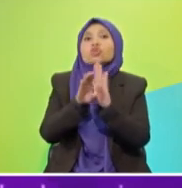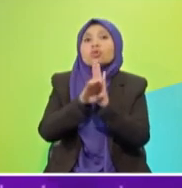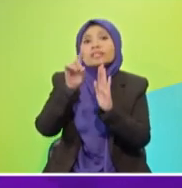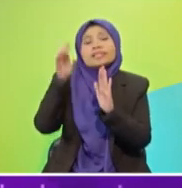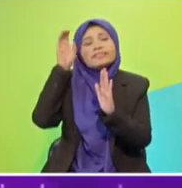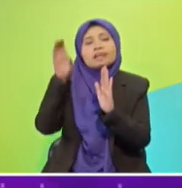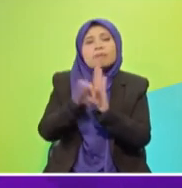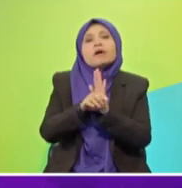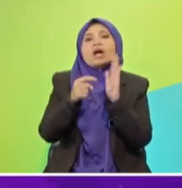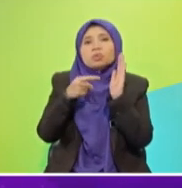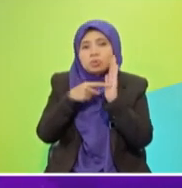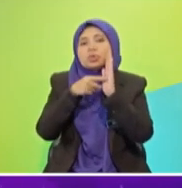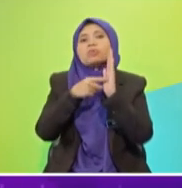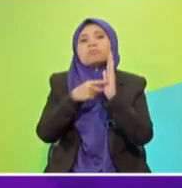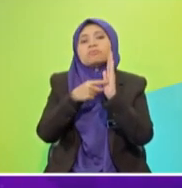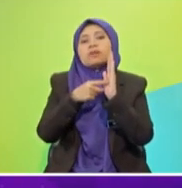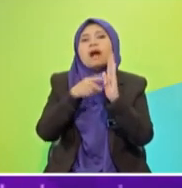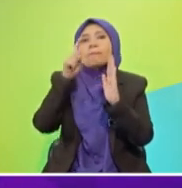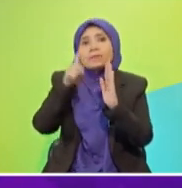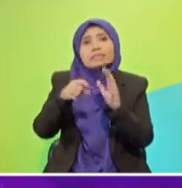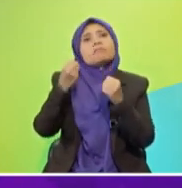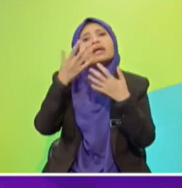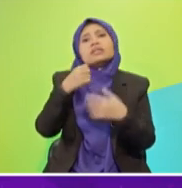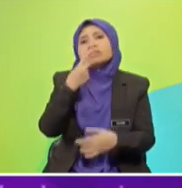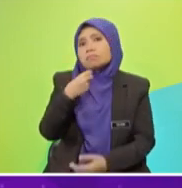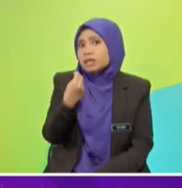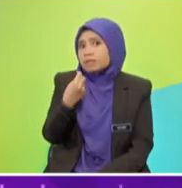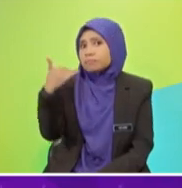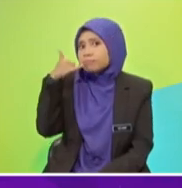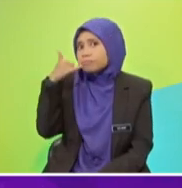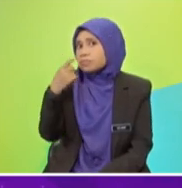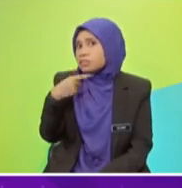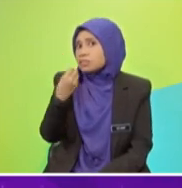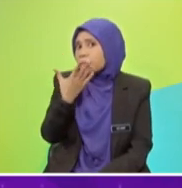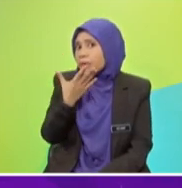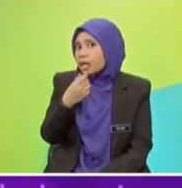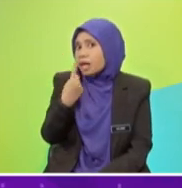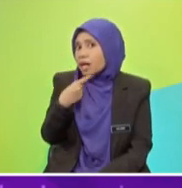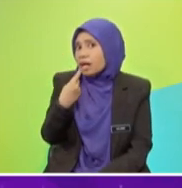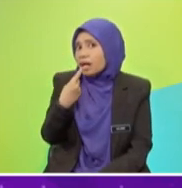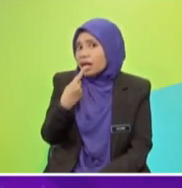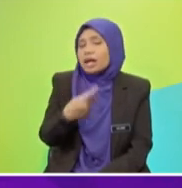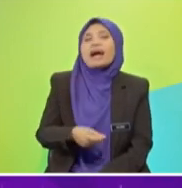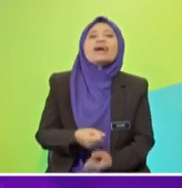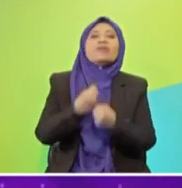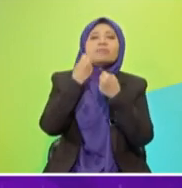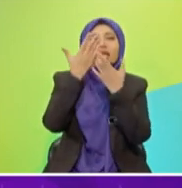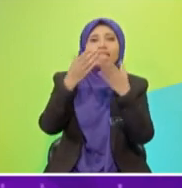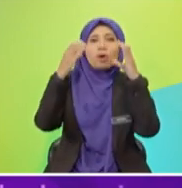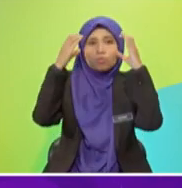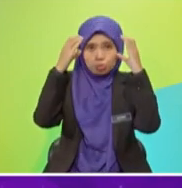berlaku pergaduhan di sekolah kita perlu lakukan kepada siapa Adik Hah beritahu guru